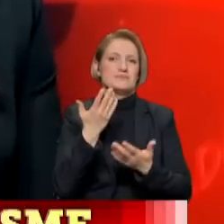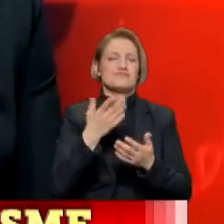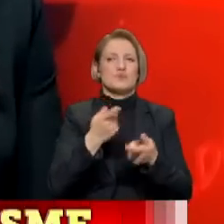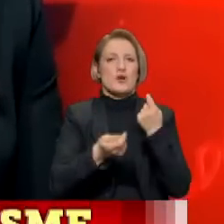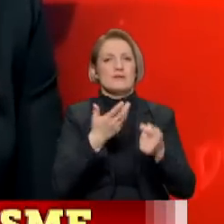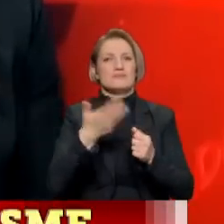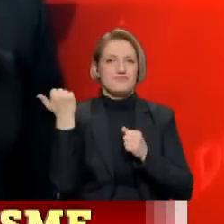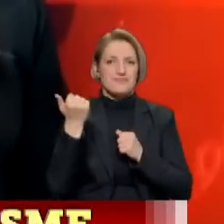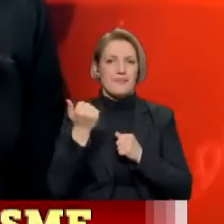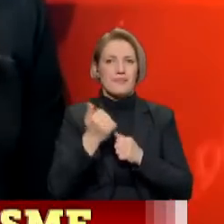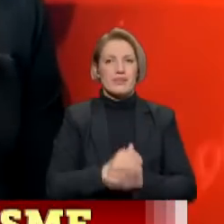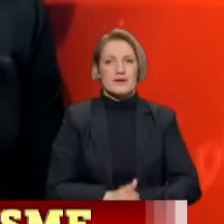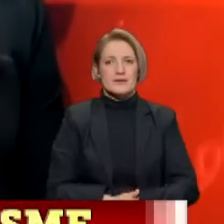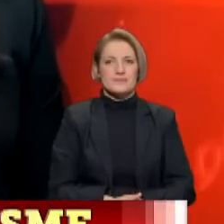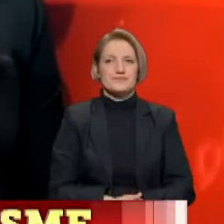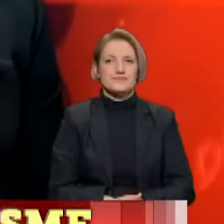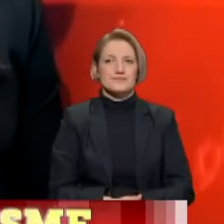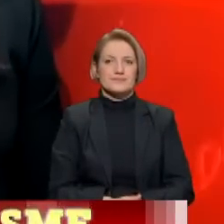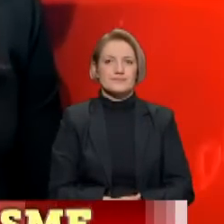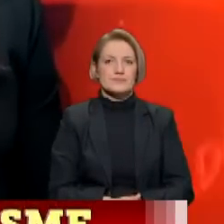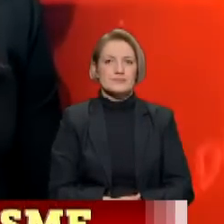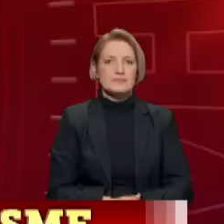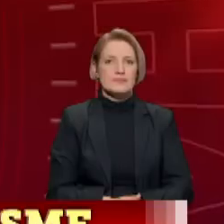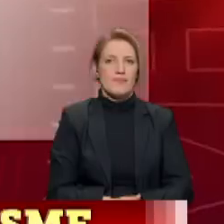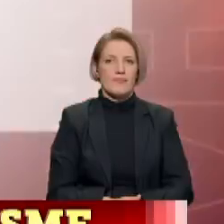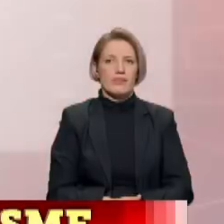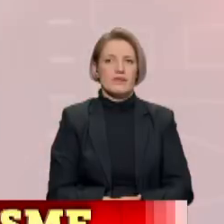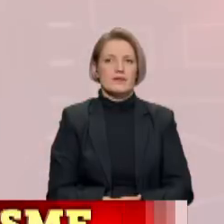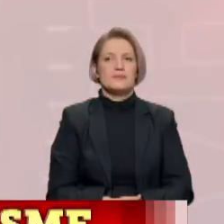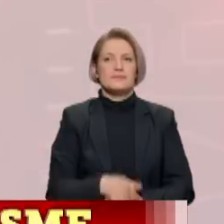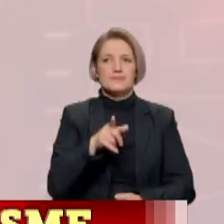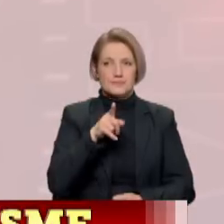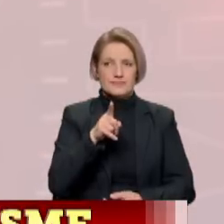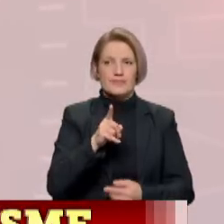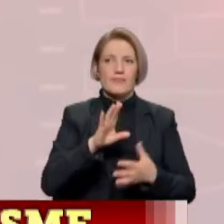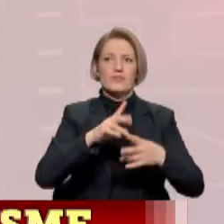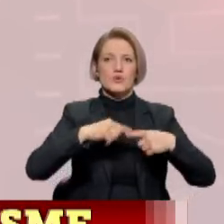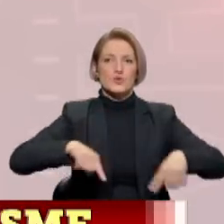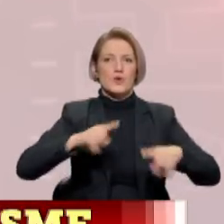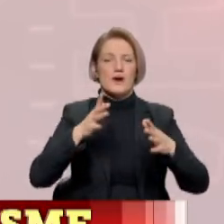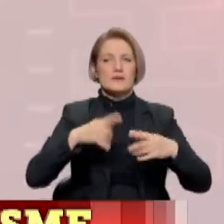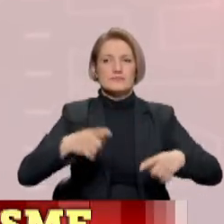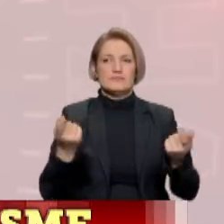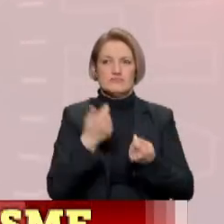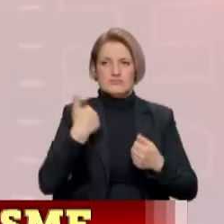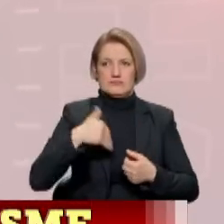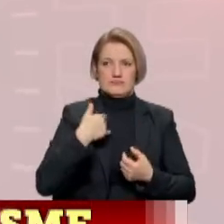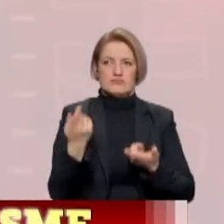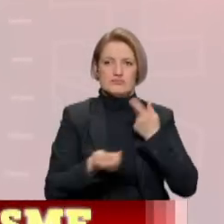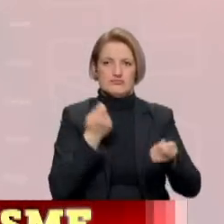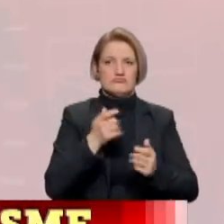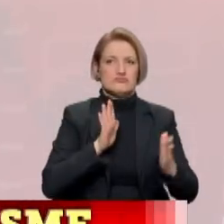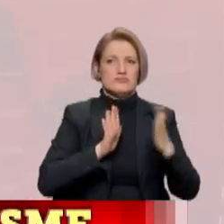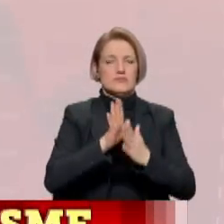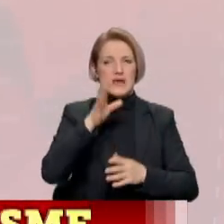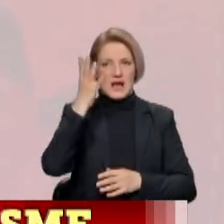başkanlığı bir etki görür mü? Kesinlikten sonra belediye başkanlığı kaybedebilir. Sanığın bu eylemi kurul halinde çalışan kamu görevlilerine karşı